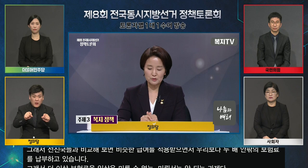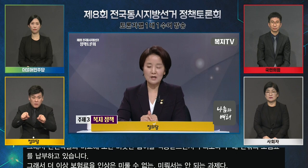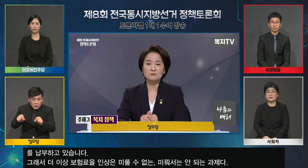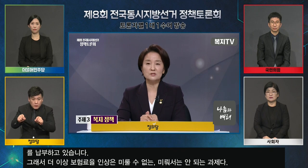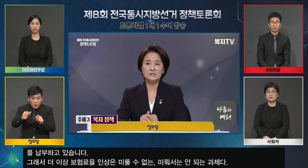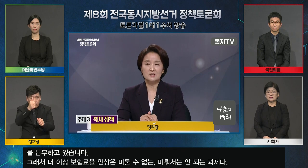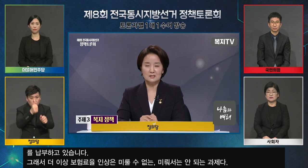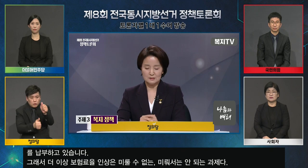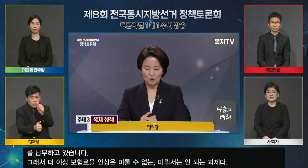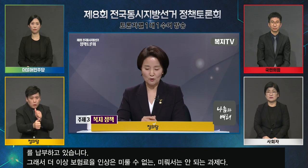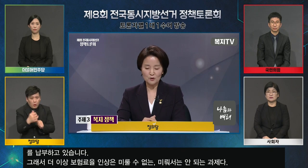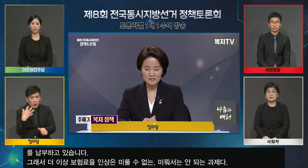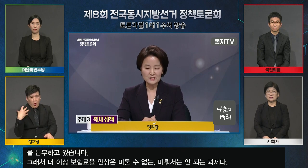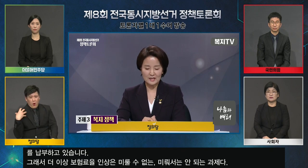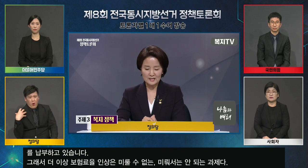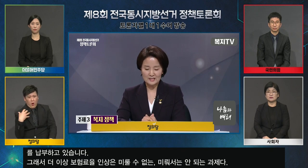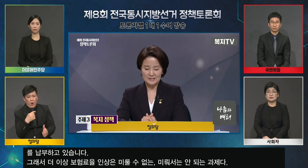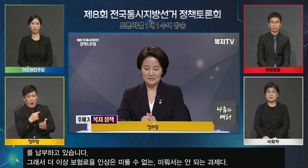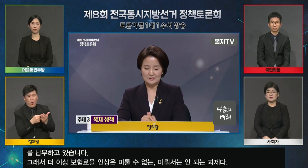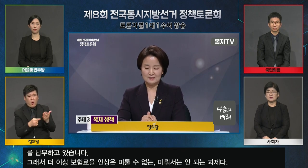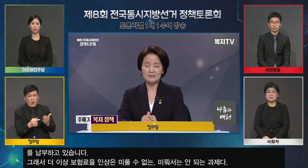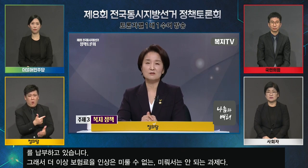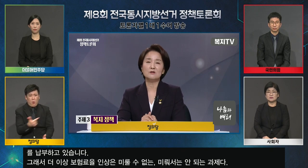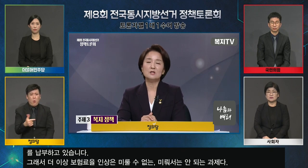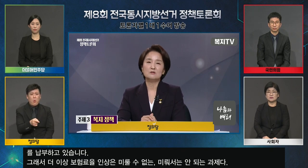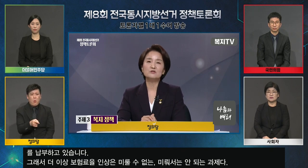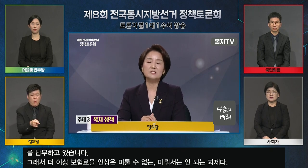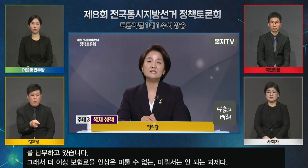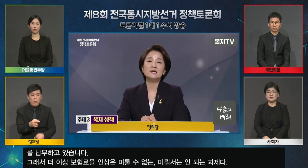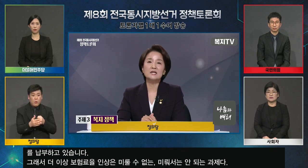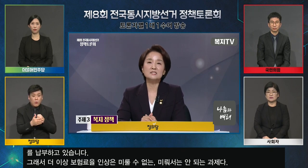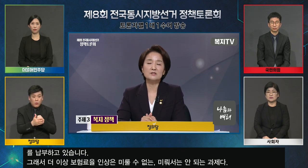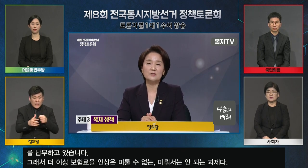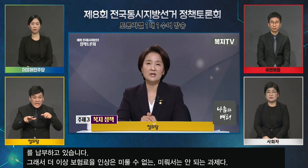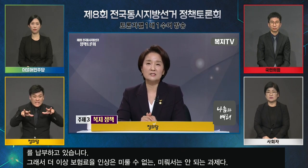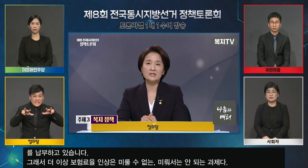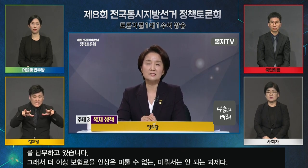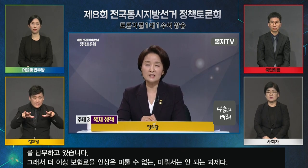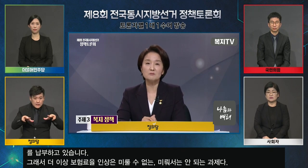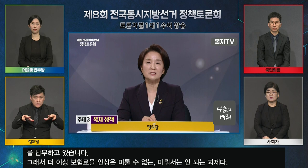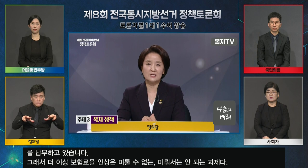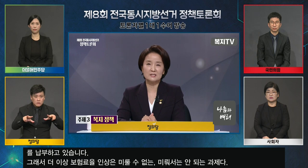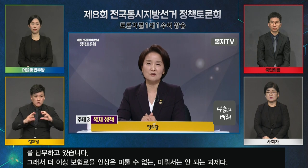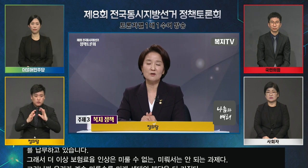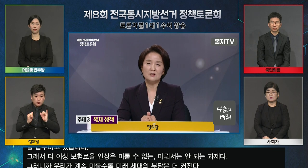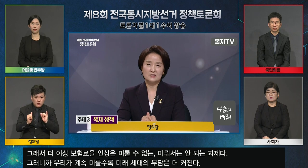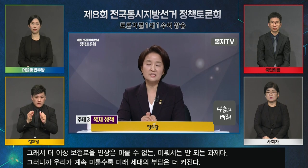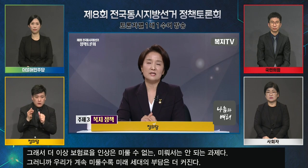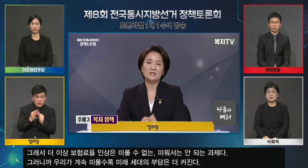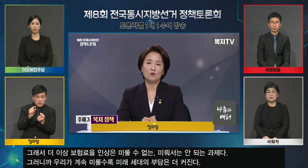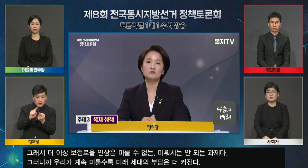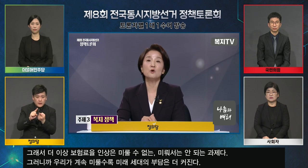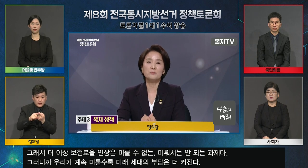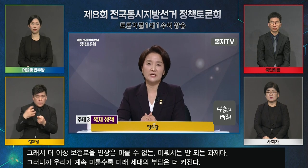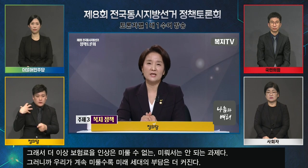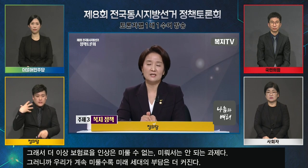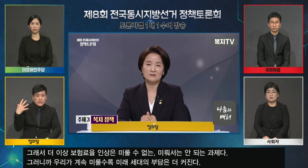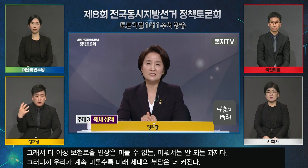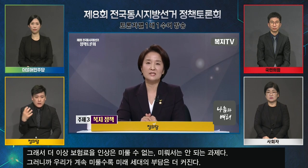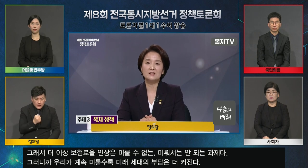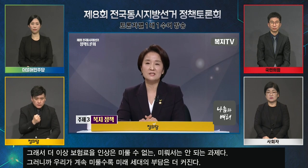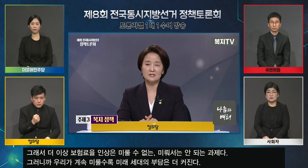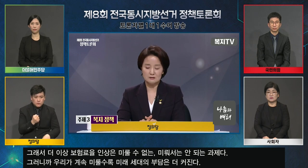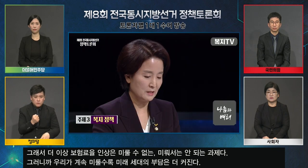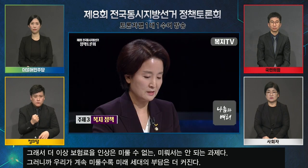세대의 부담은 더 커진다. 그래서 우리 세대가 지어야 될 책임에 대해서 이제 무겁게